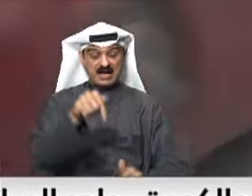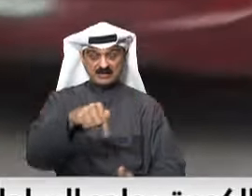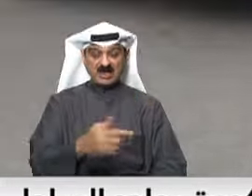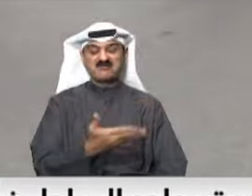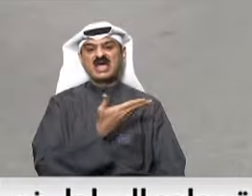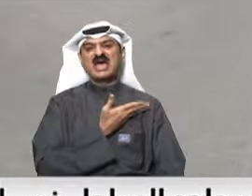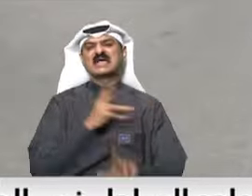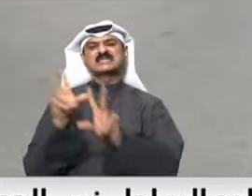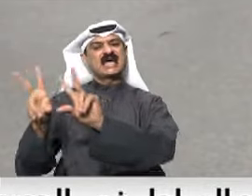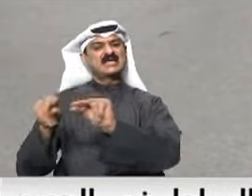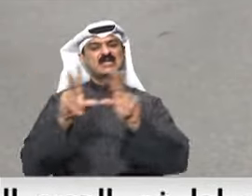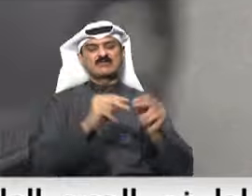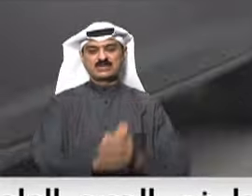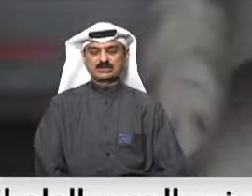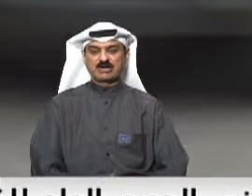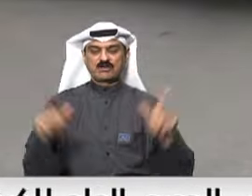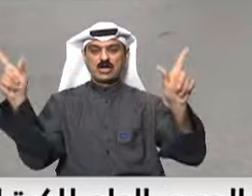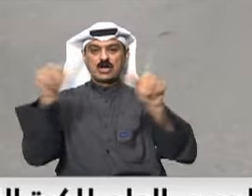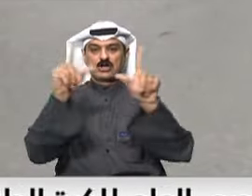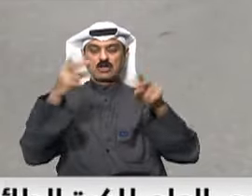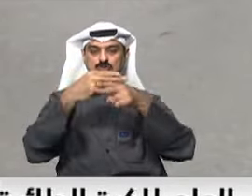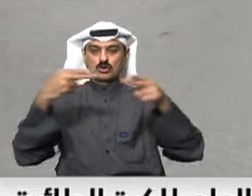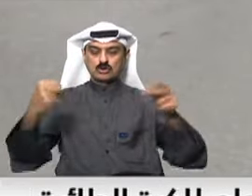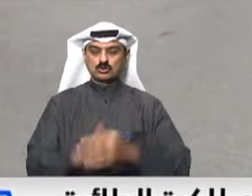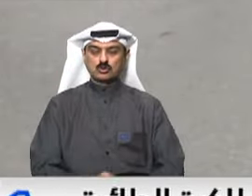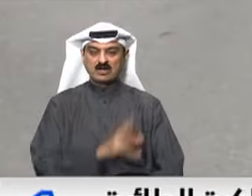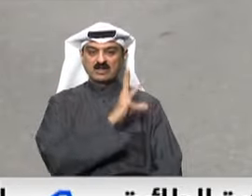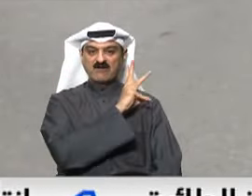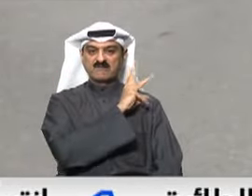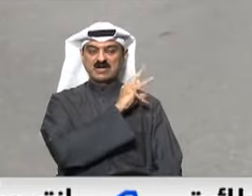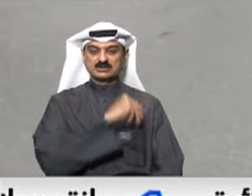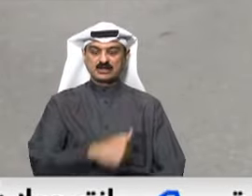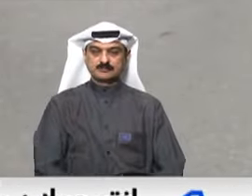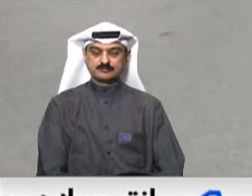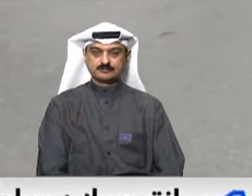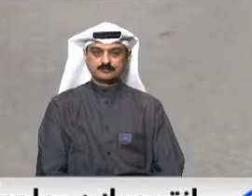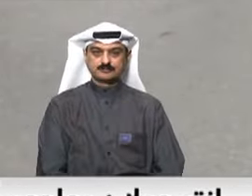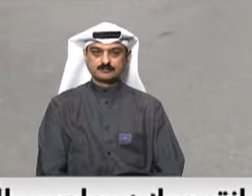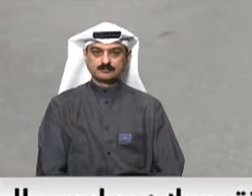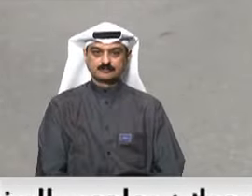غزة. لتلفزيون دولة الكويت من الأراضي الفلسطينية دارين غيث.